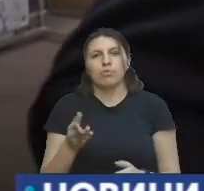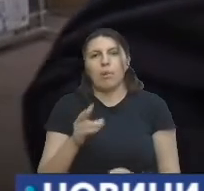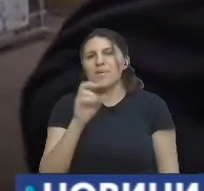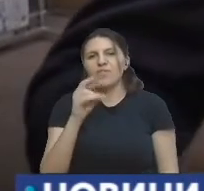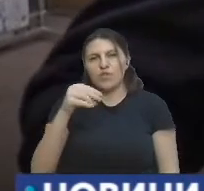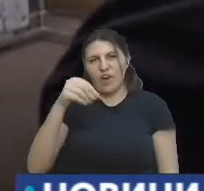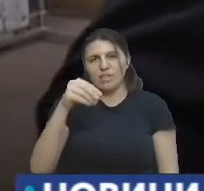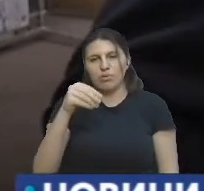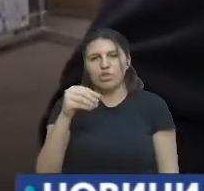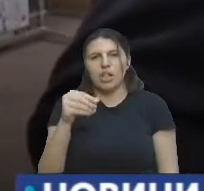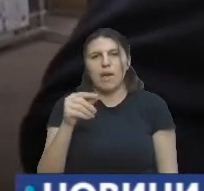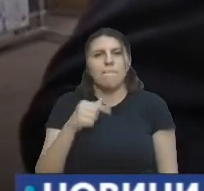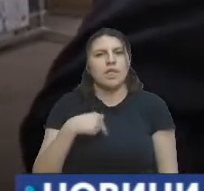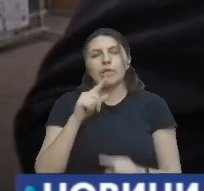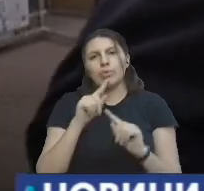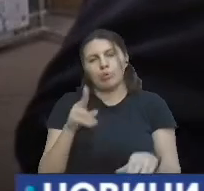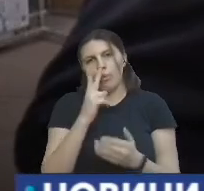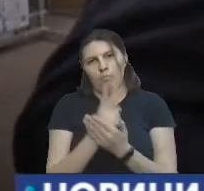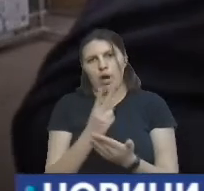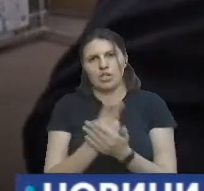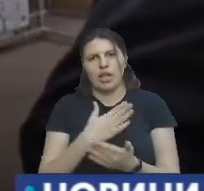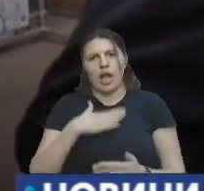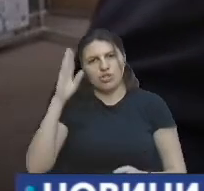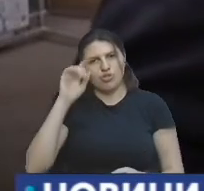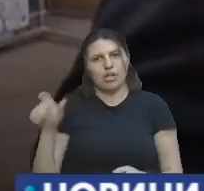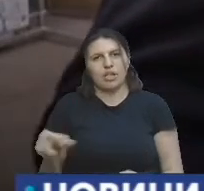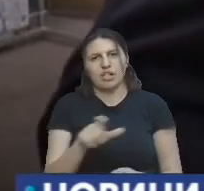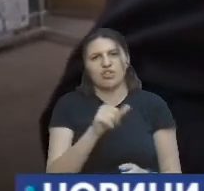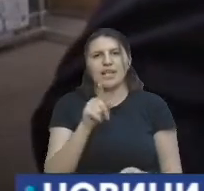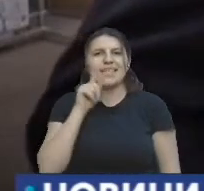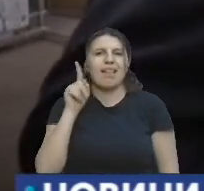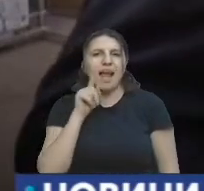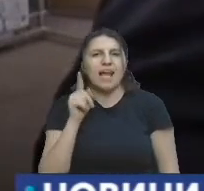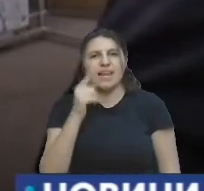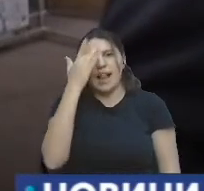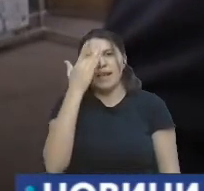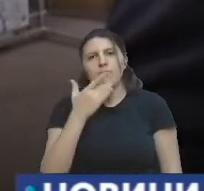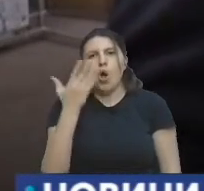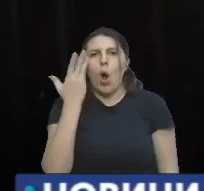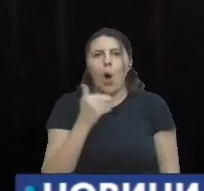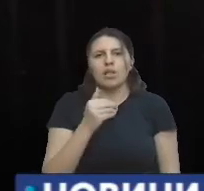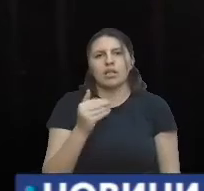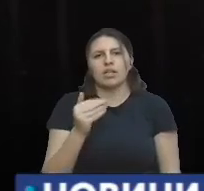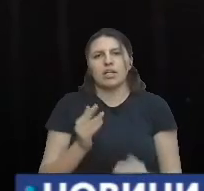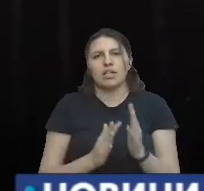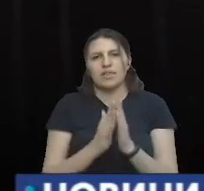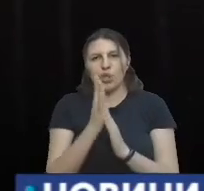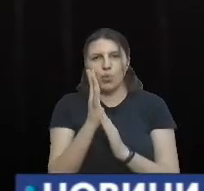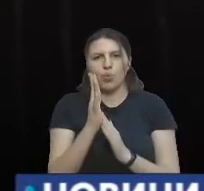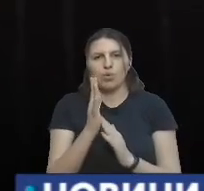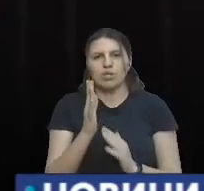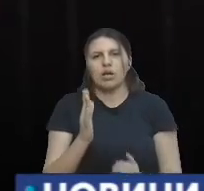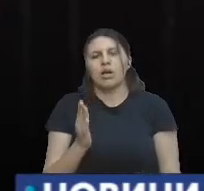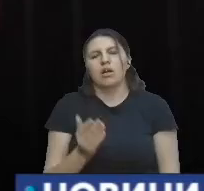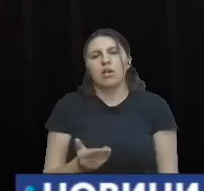порошки, ми не будемо бачити наші річки зелені літом, коли цвітуть синьо-зелені водорослі. Усі учасники